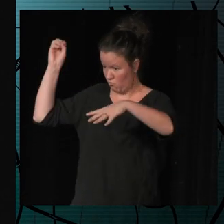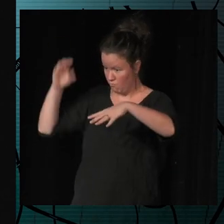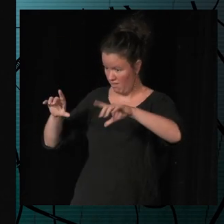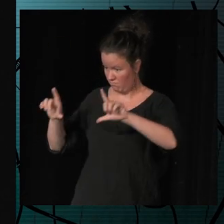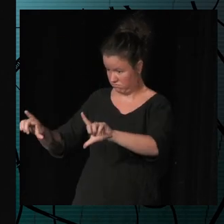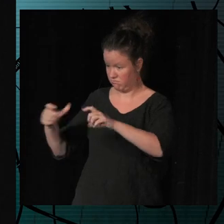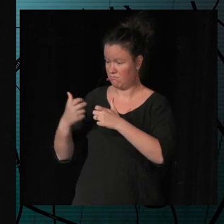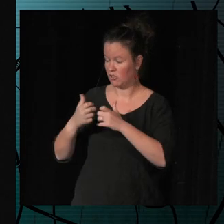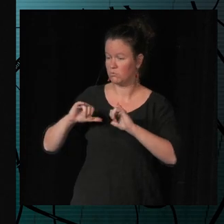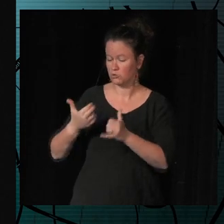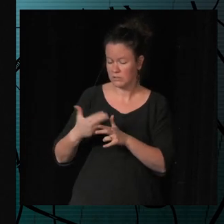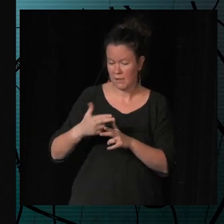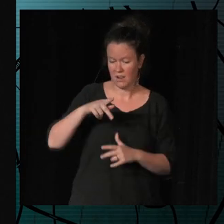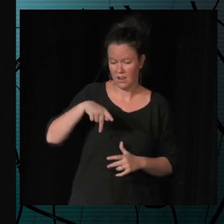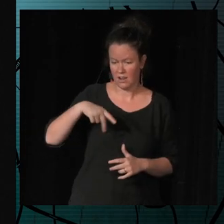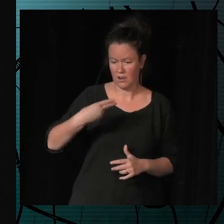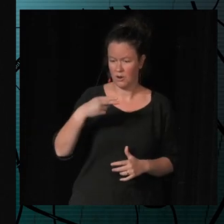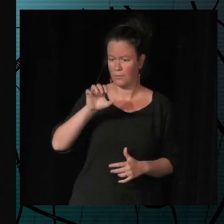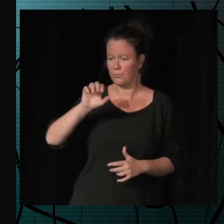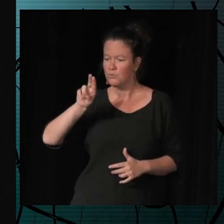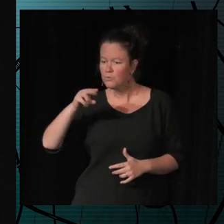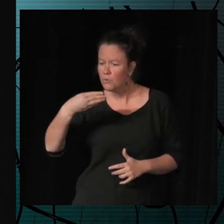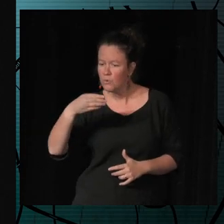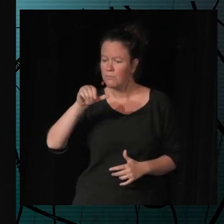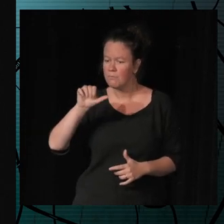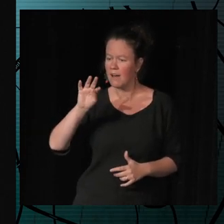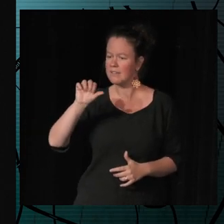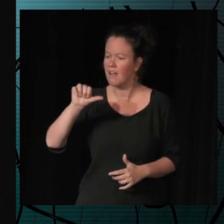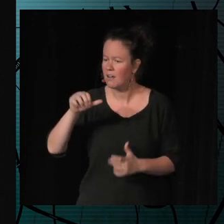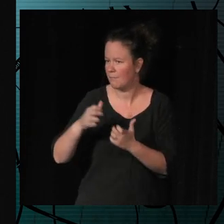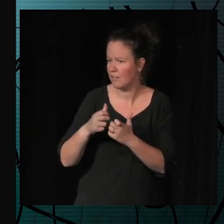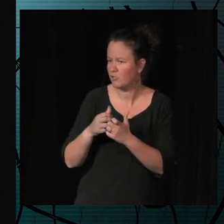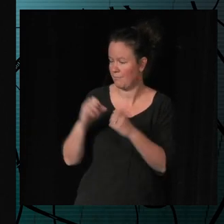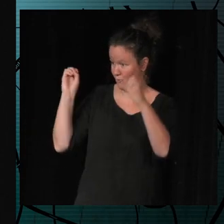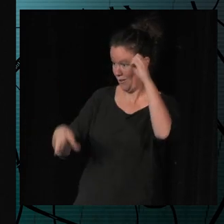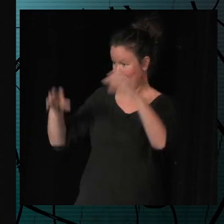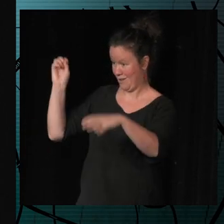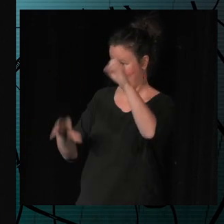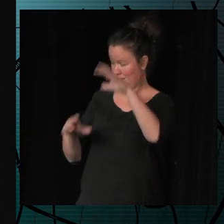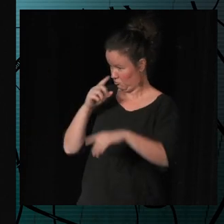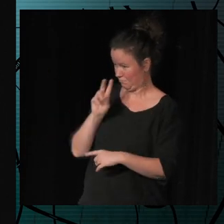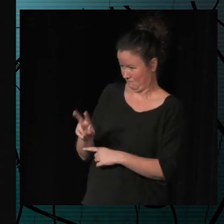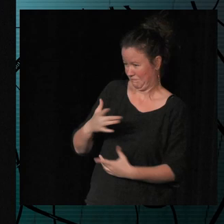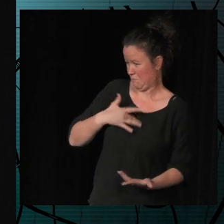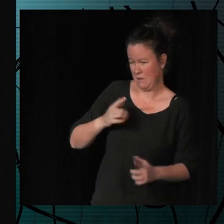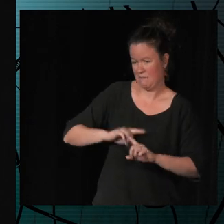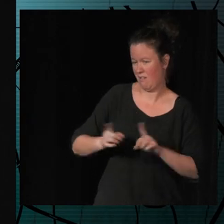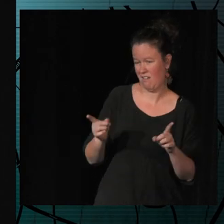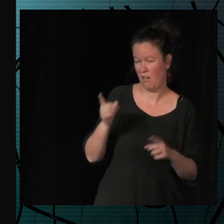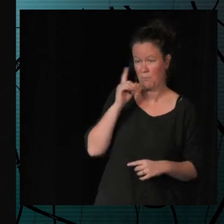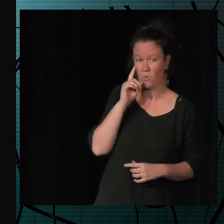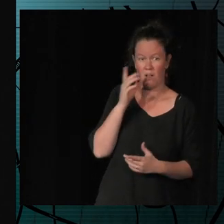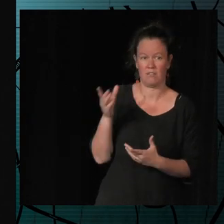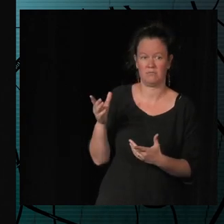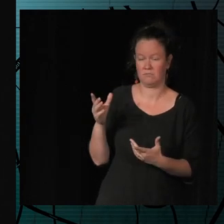pense à pneumata qui est sorti il y a peu de temps et qui fonctionneent pas du tout de d'un point de vue des lumièr parce qu'il y a pas cette volonté de faire quelque chose qui serait expressionniste qui serait efficace